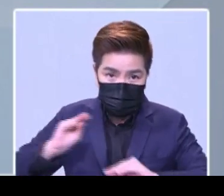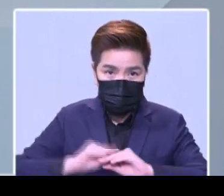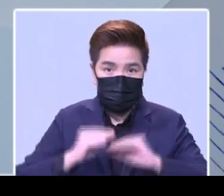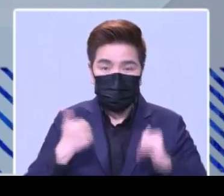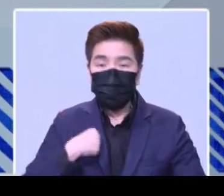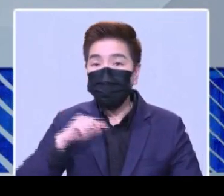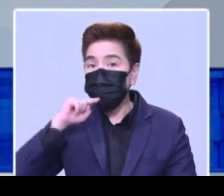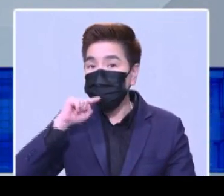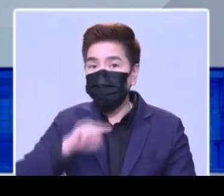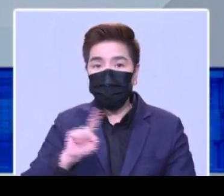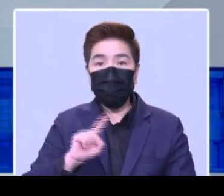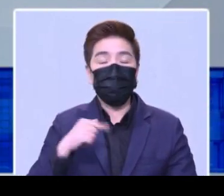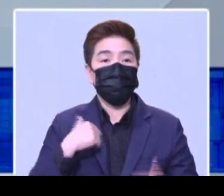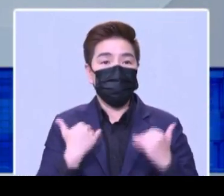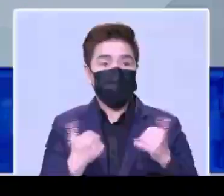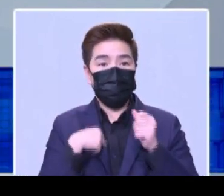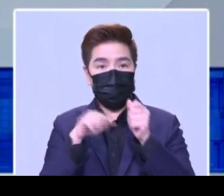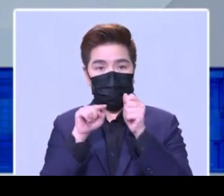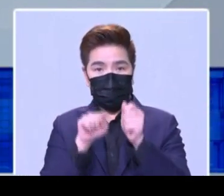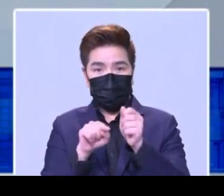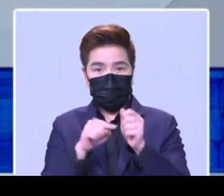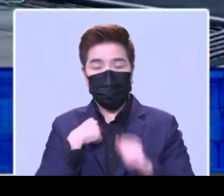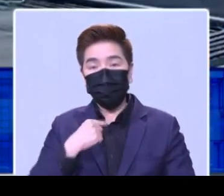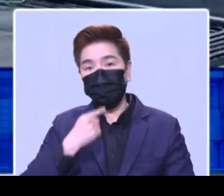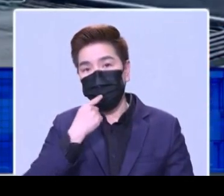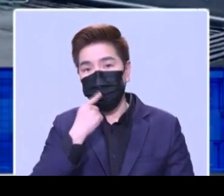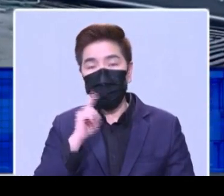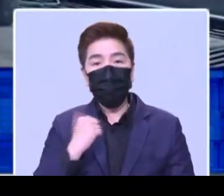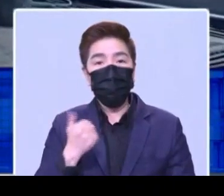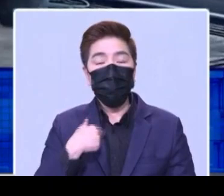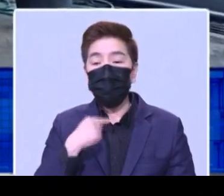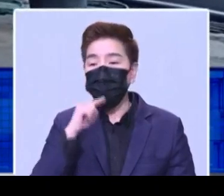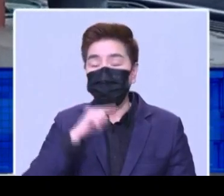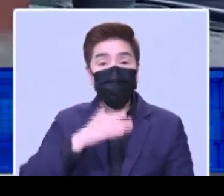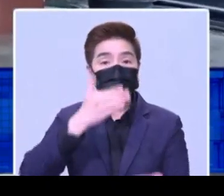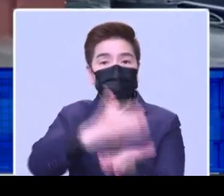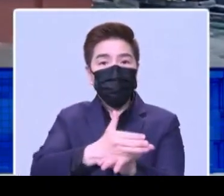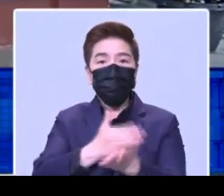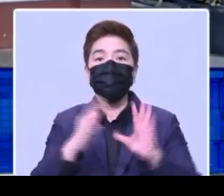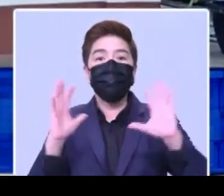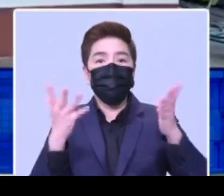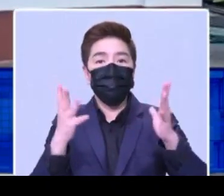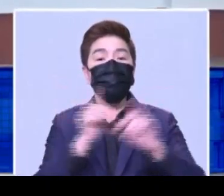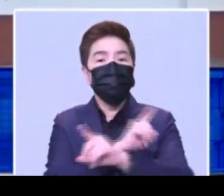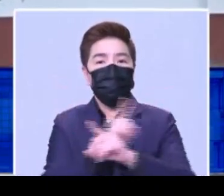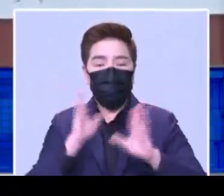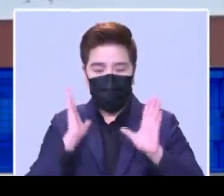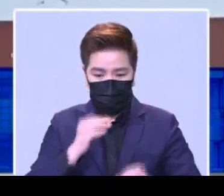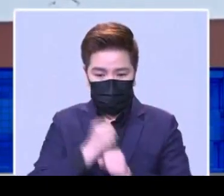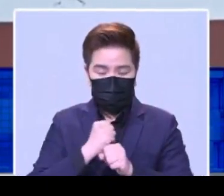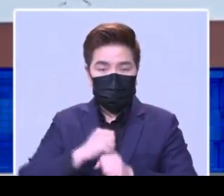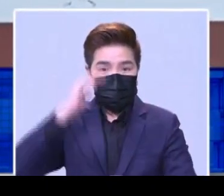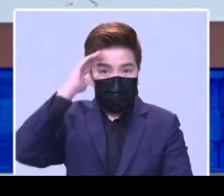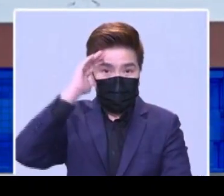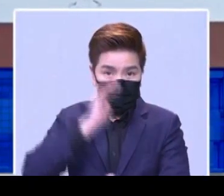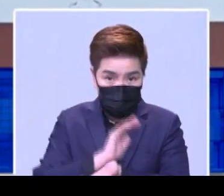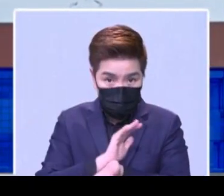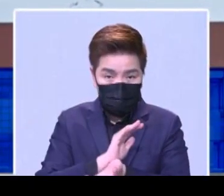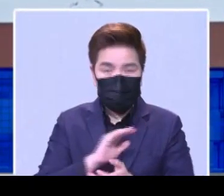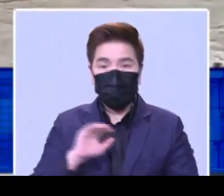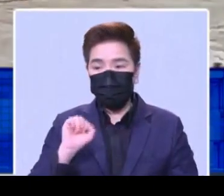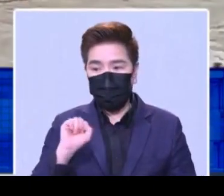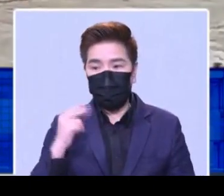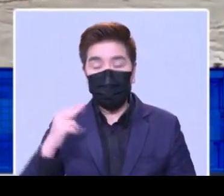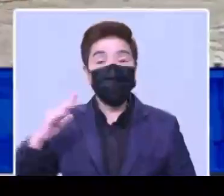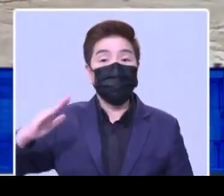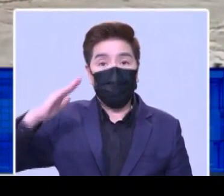าสุดในวันนี้จากทางอำเภอเนี่ยไม่ได้ให้สั่งหยุดจัดงานแต่เพิ่มกำลังทั้งตำรวจทั้งสหแล้วก็ฝ่